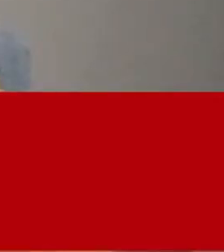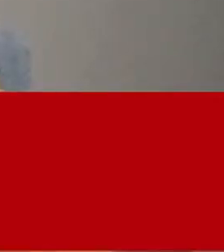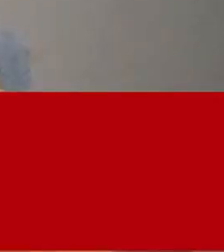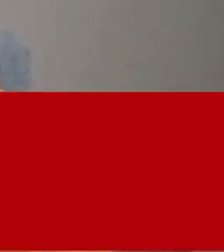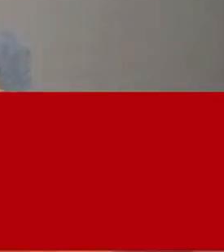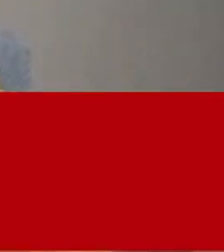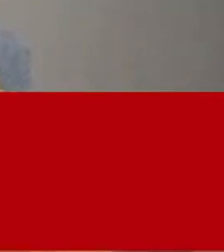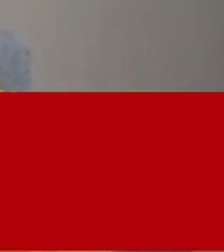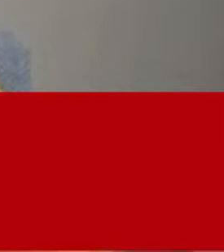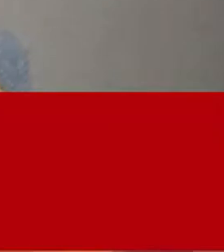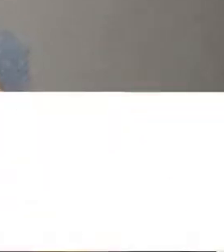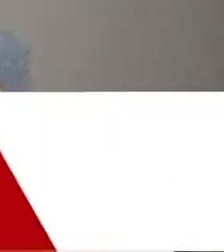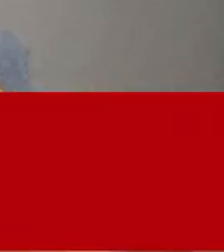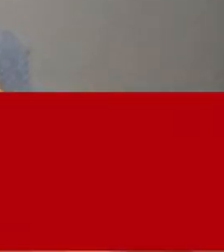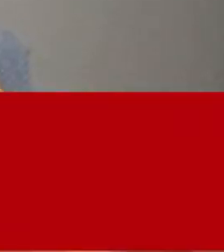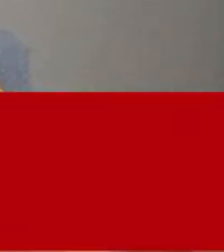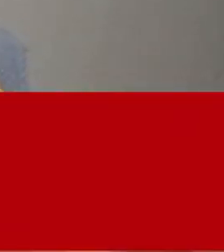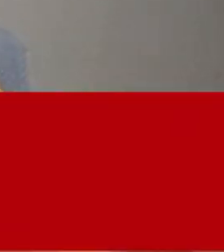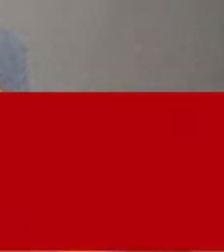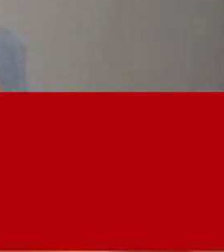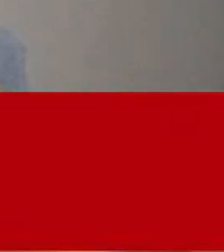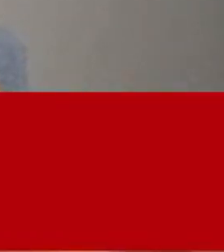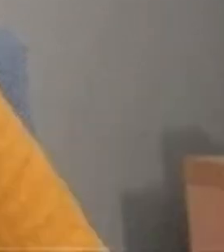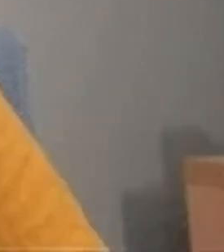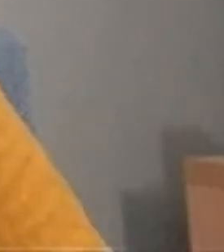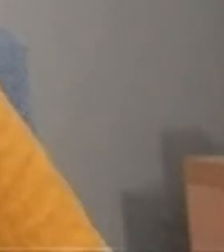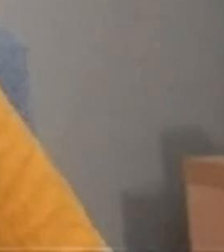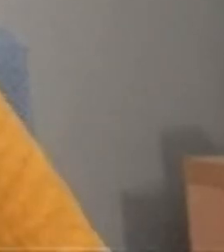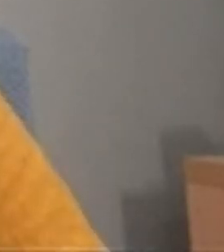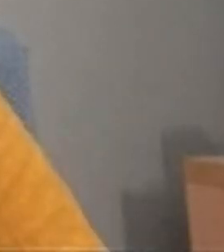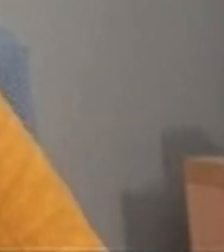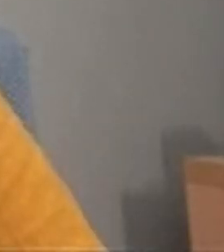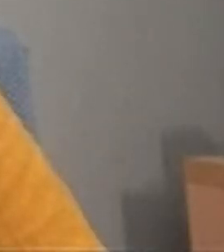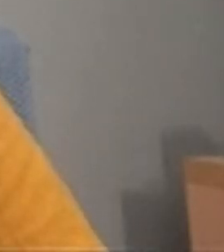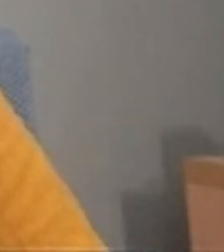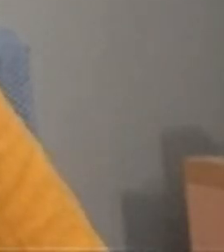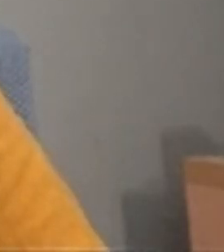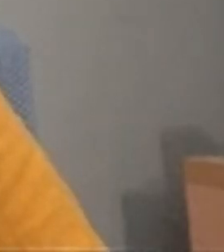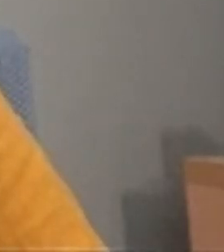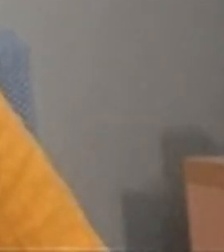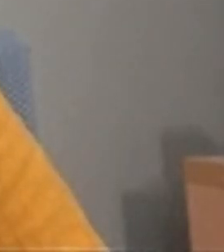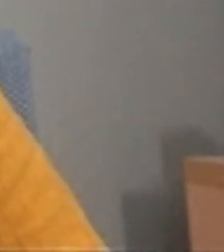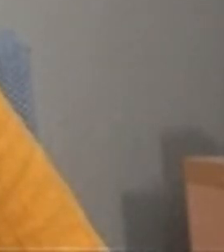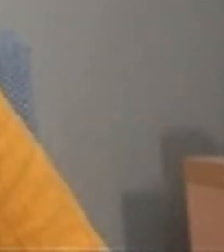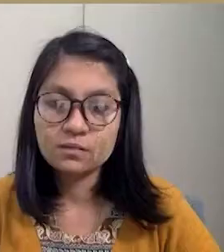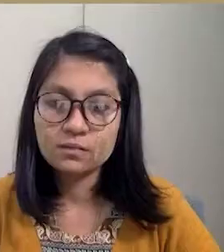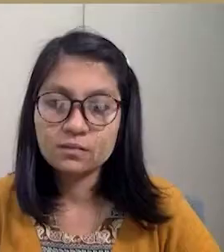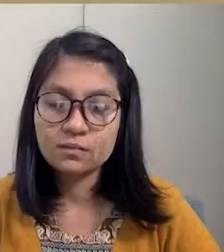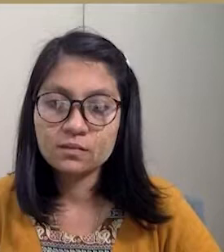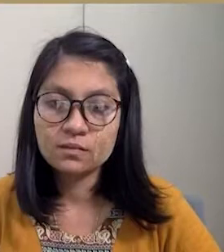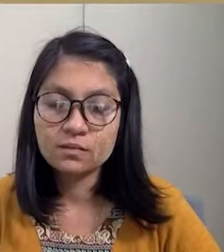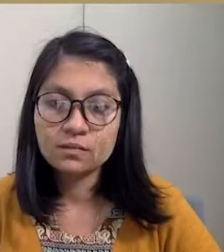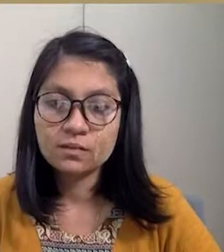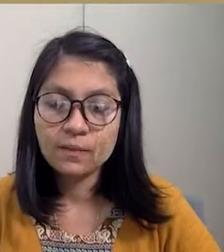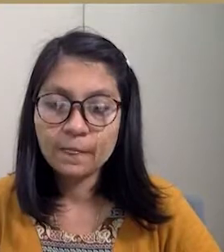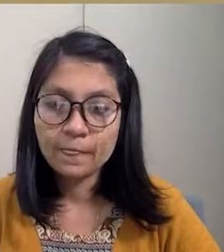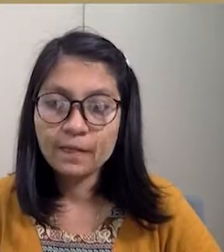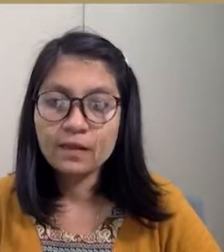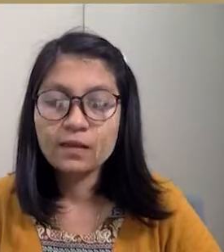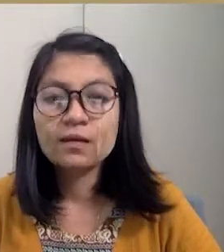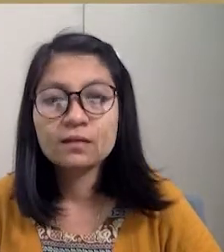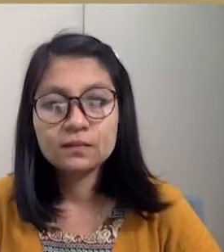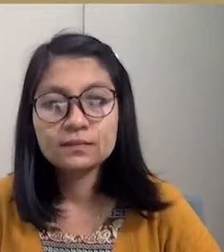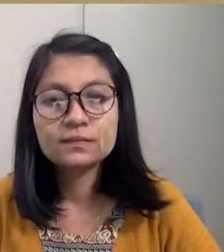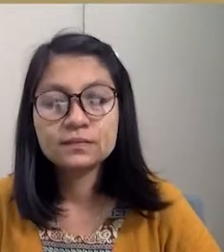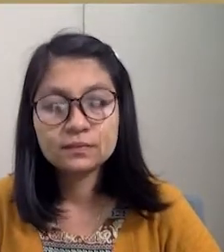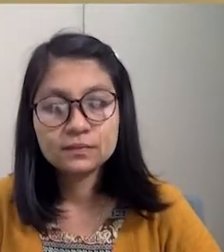ချုပ်ဟိုပေါ့လောက်ကအချုပ်မှာ100ကျော်ရှိတယ်။အားလုံးပေါင်း300ဝန်းကျင်လောက်ကကျွန်တော်မှဒီလိုမျိုးရှိနေတယ်။အဲ့ဒီလူတွေကိုပထမဦးစားပေးပြန်ပြီး